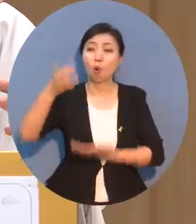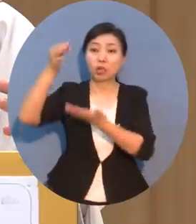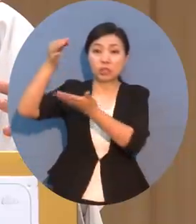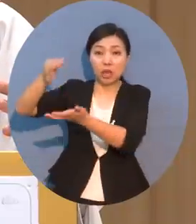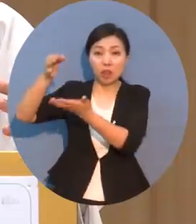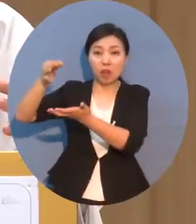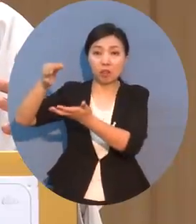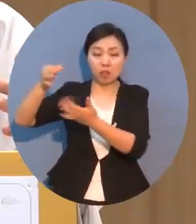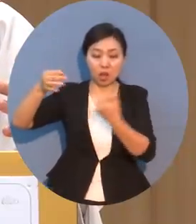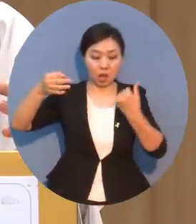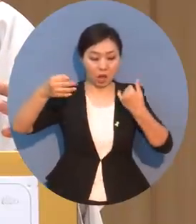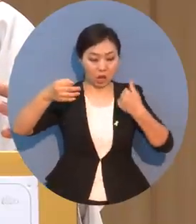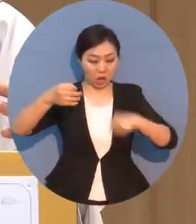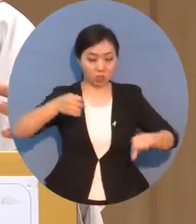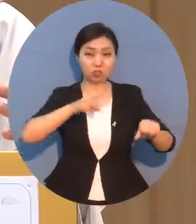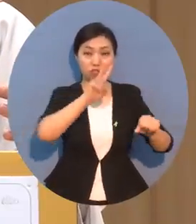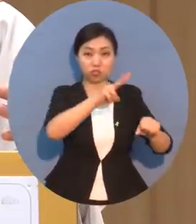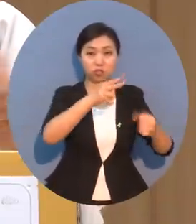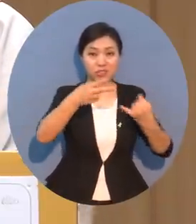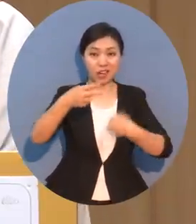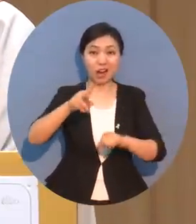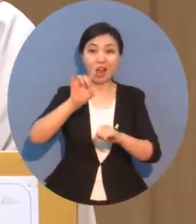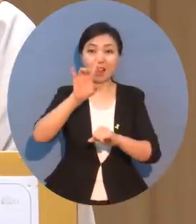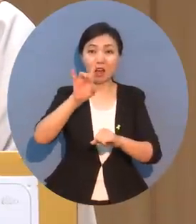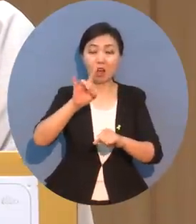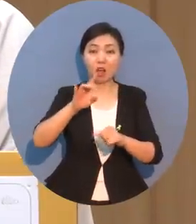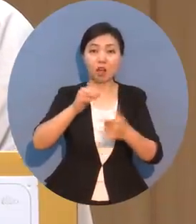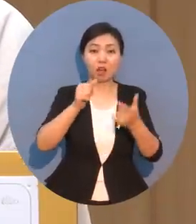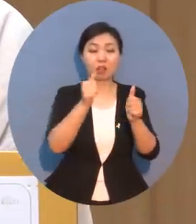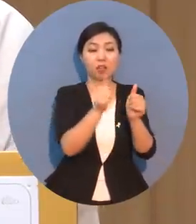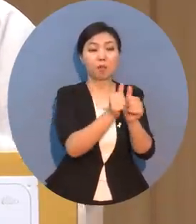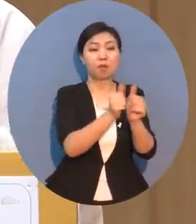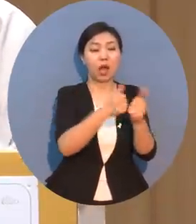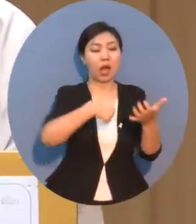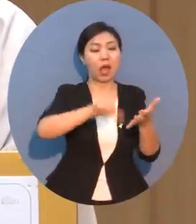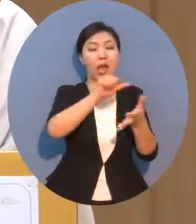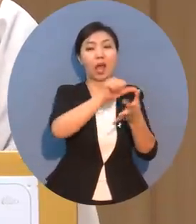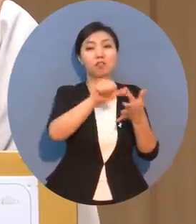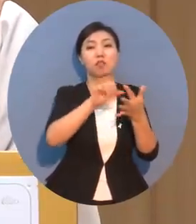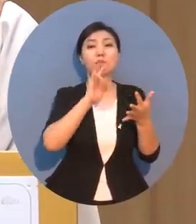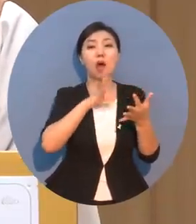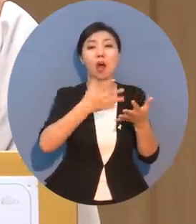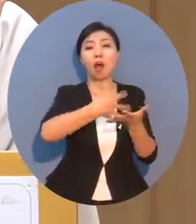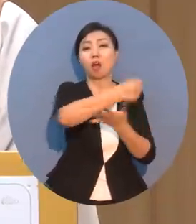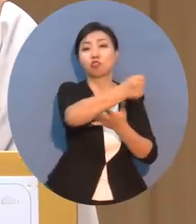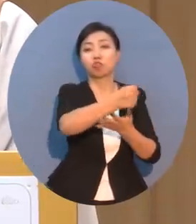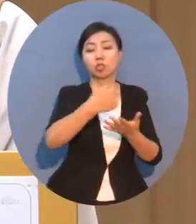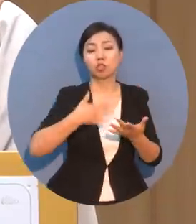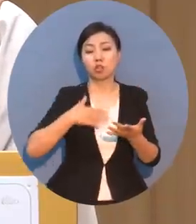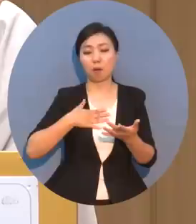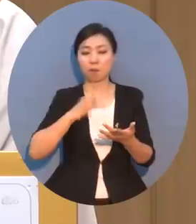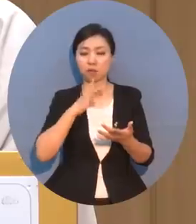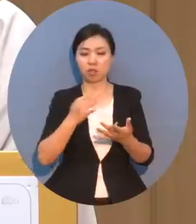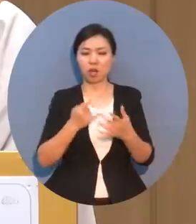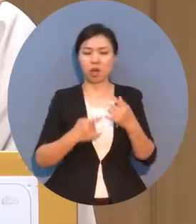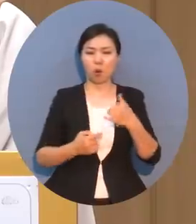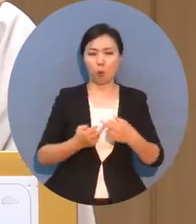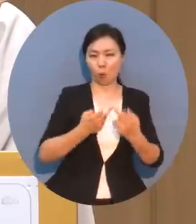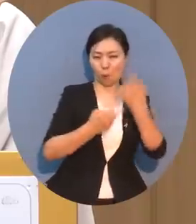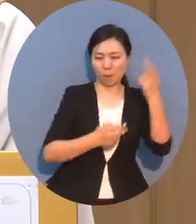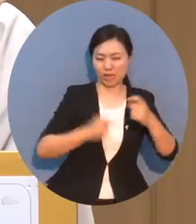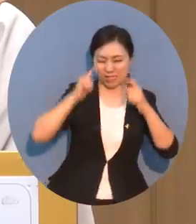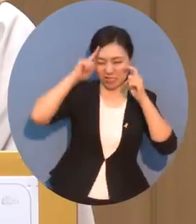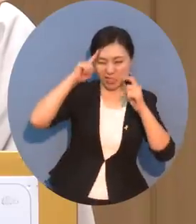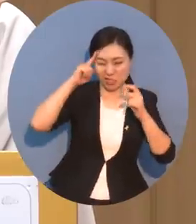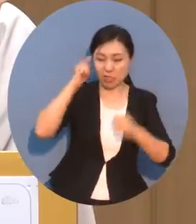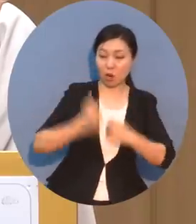상속이 아들 둘 딸 하나다. 그런데 남자들이 나눠가지고 나는 안 주려고 그런다. 그러면 막 오빠가 신경질